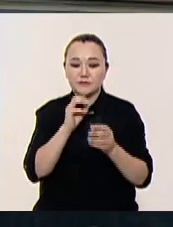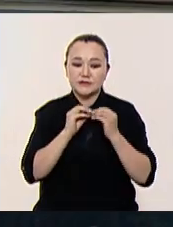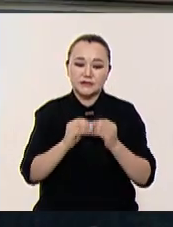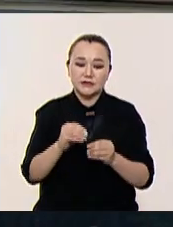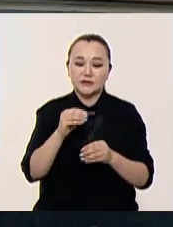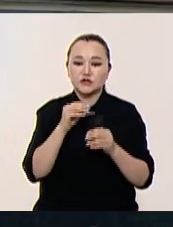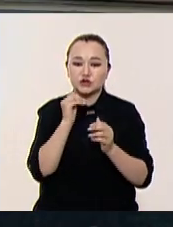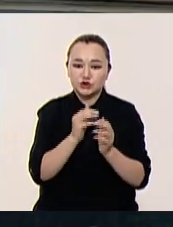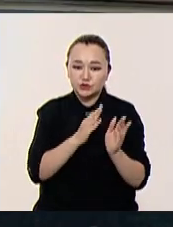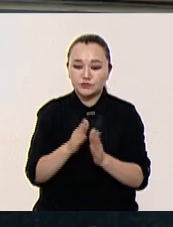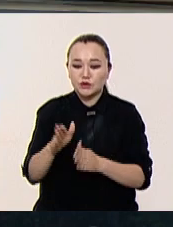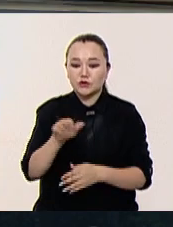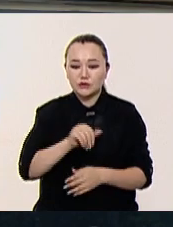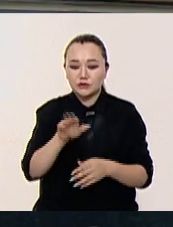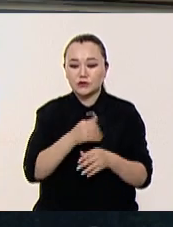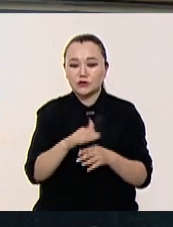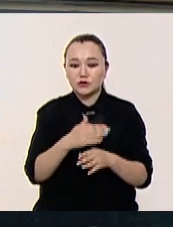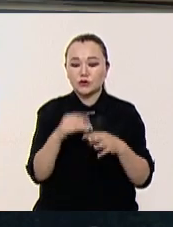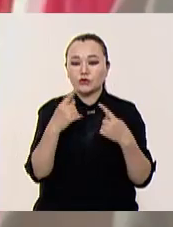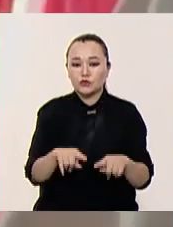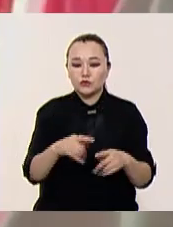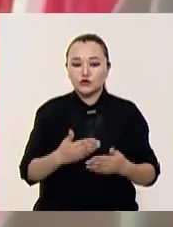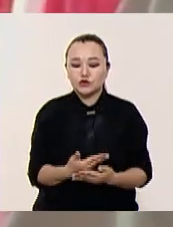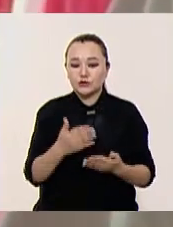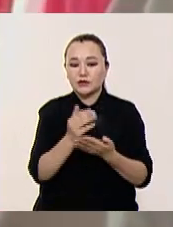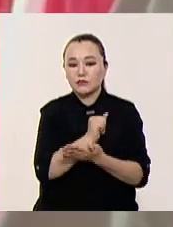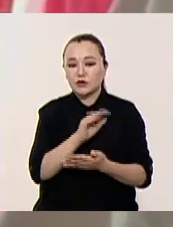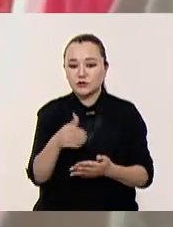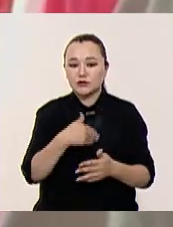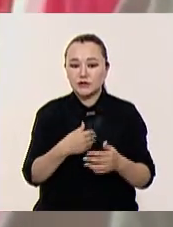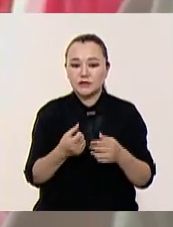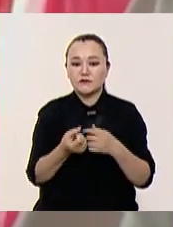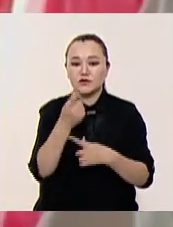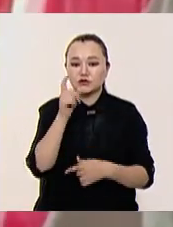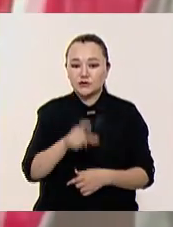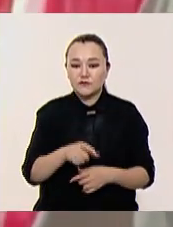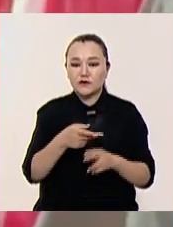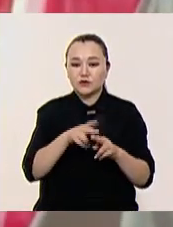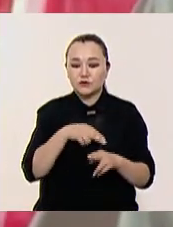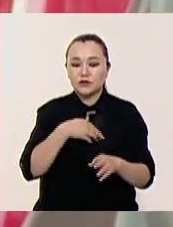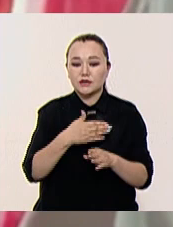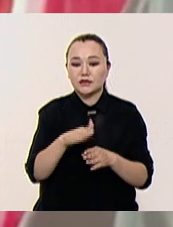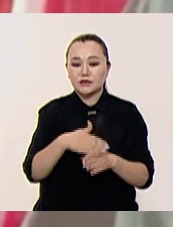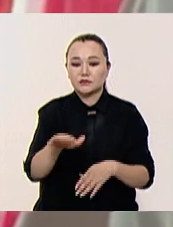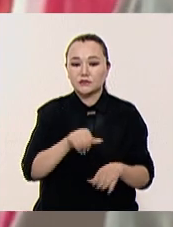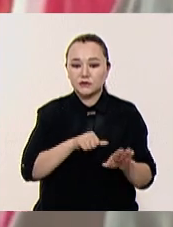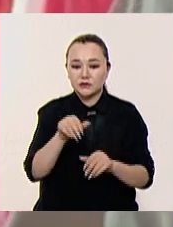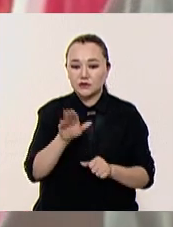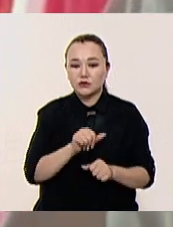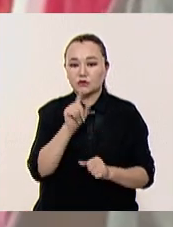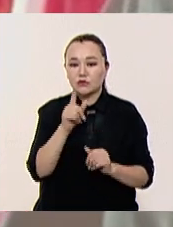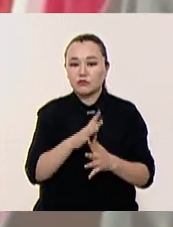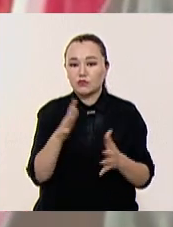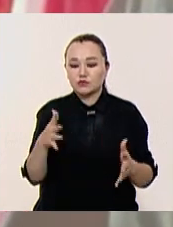регулярностью берет кредиты, ведь по-другому жить не получается. Я тоже являюсь человеком, который берет кредиты, но